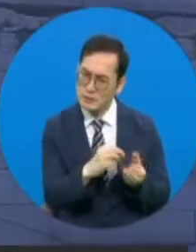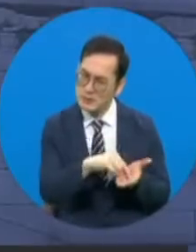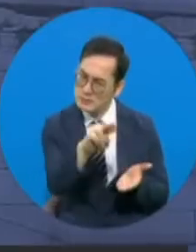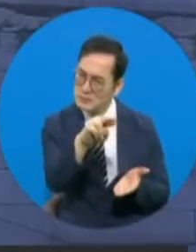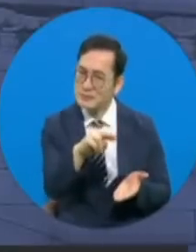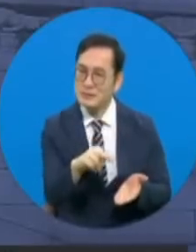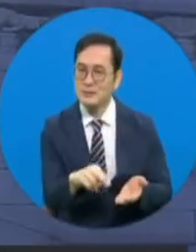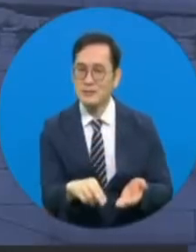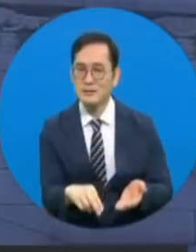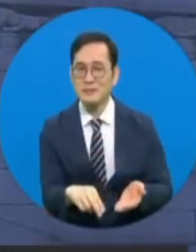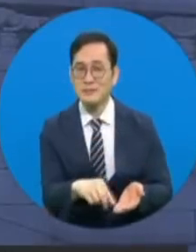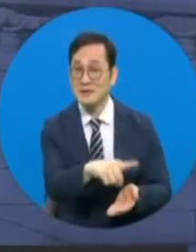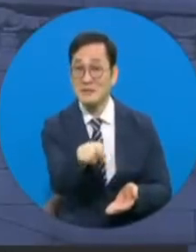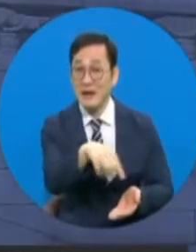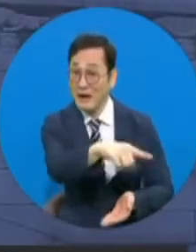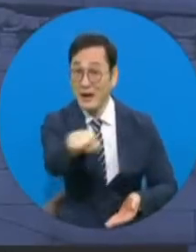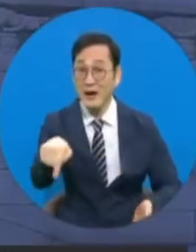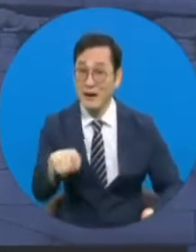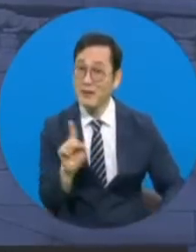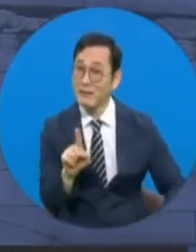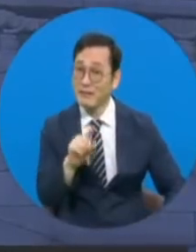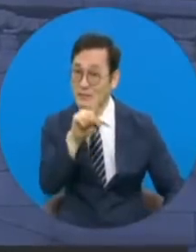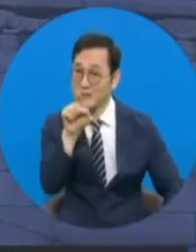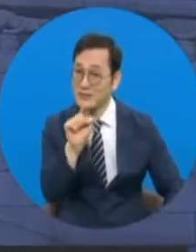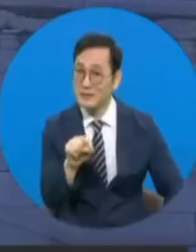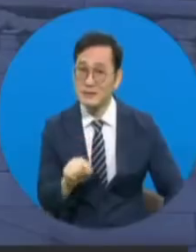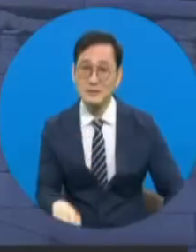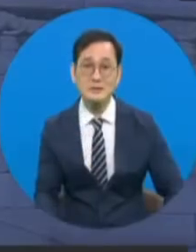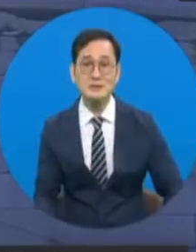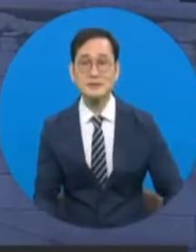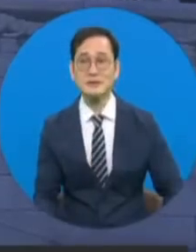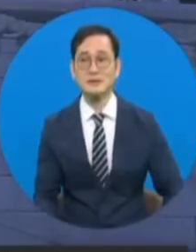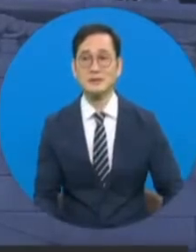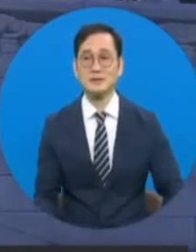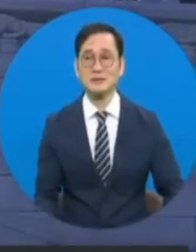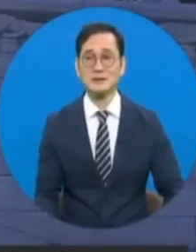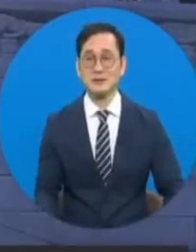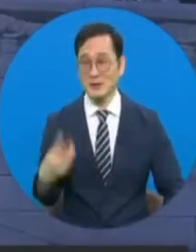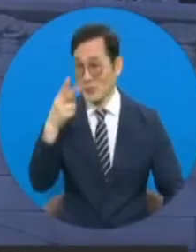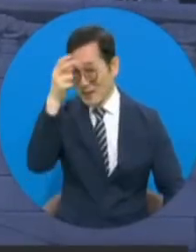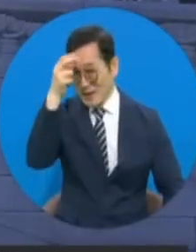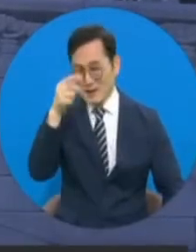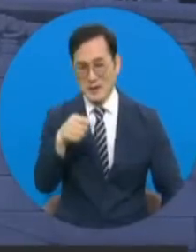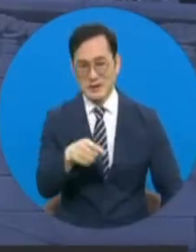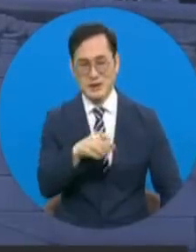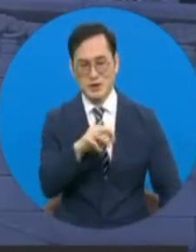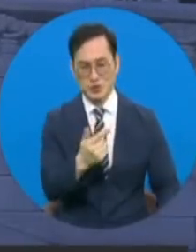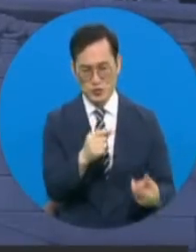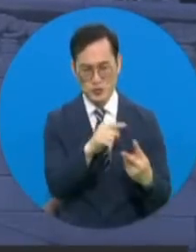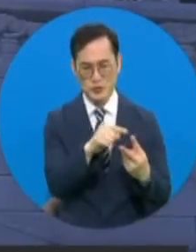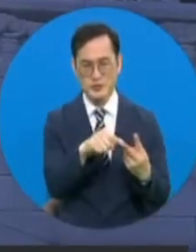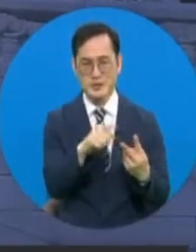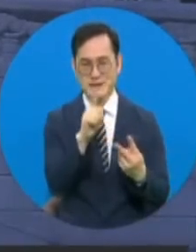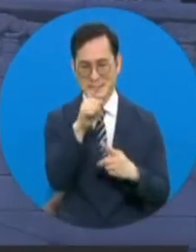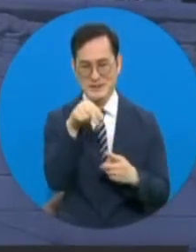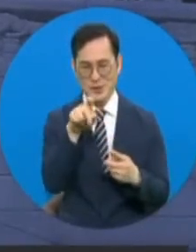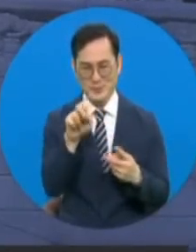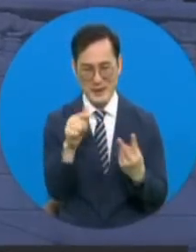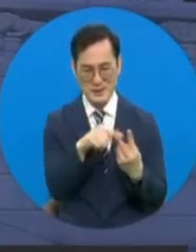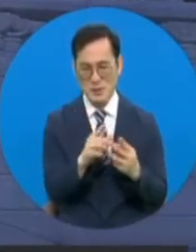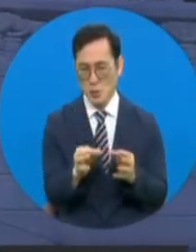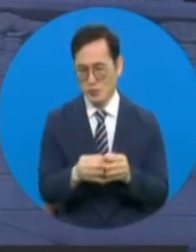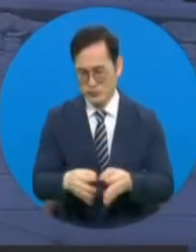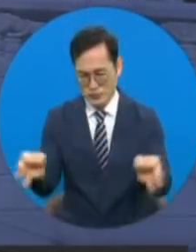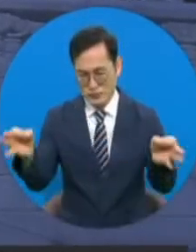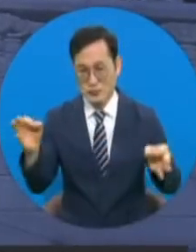최근 검찰 수사 내용이 보도된게 윤관석 이성만 의원이 돈 봉투를 살포하게 된